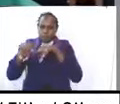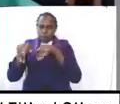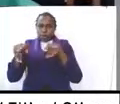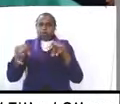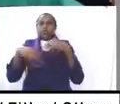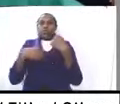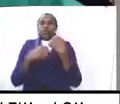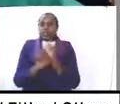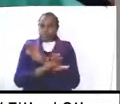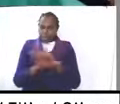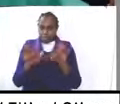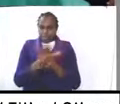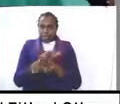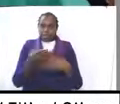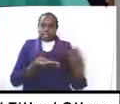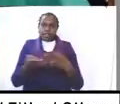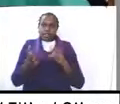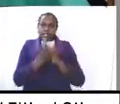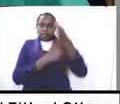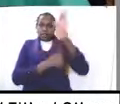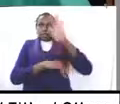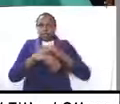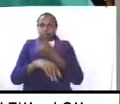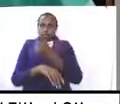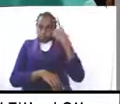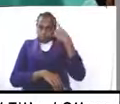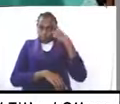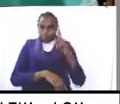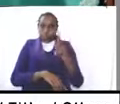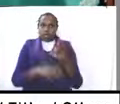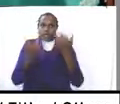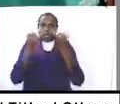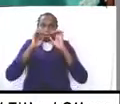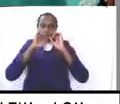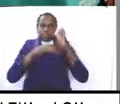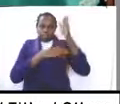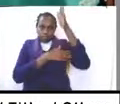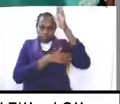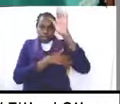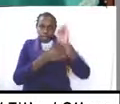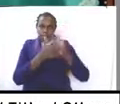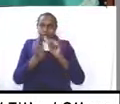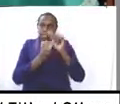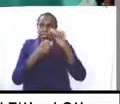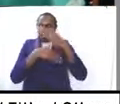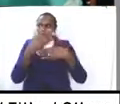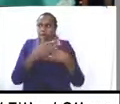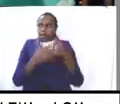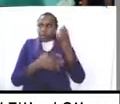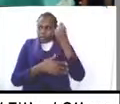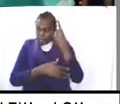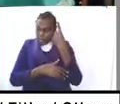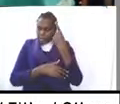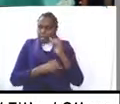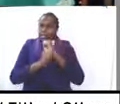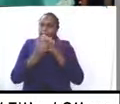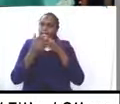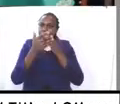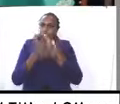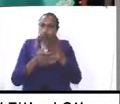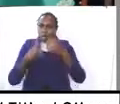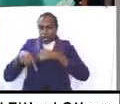kutimiliza huduma ambayo Mungu ametupatia. Nayo amani ya Mungu ipitayo fahamu zote iwalinde mioyo na